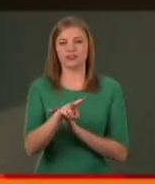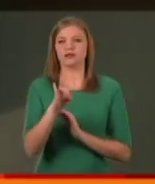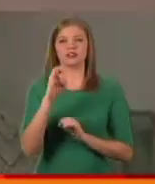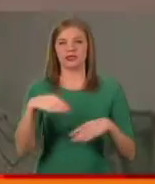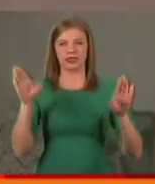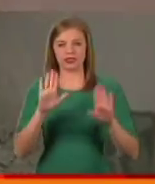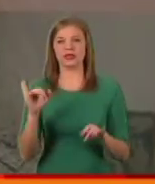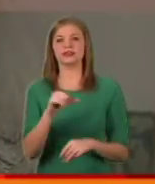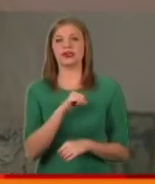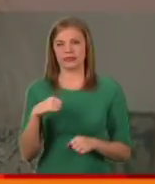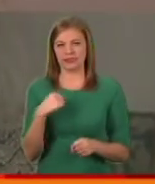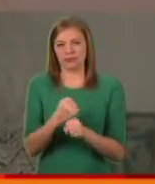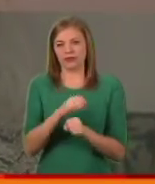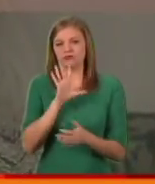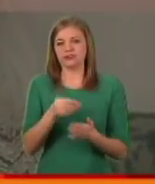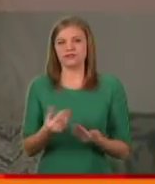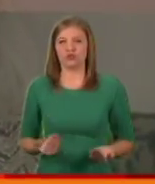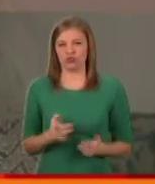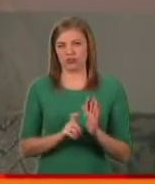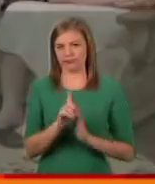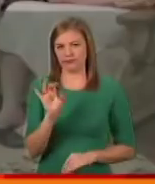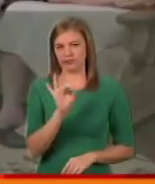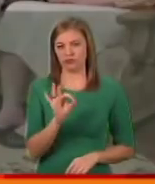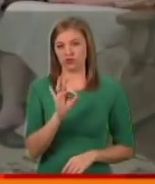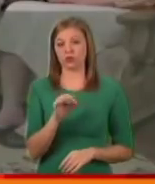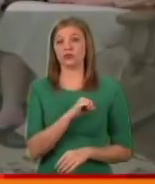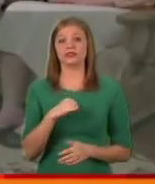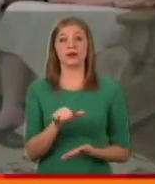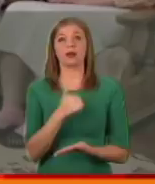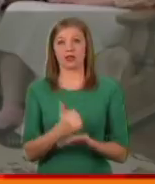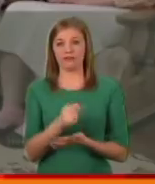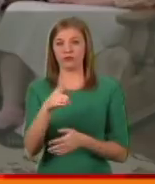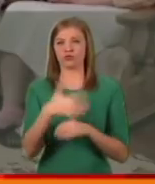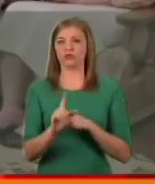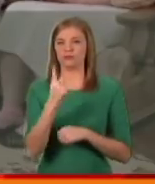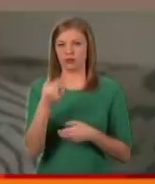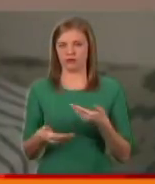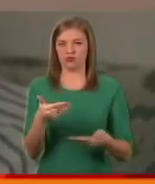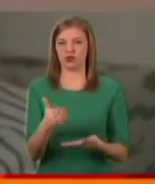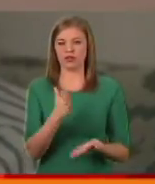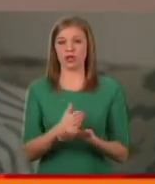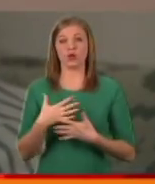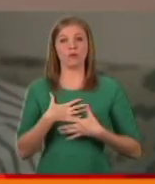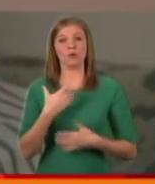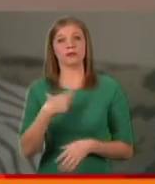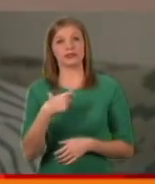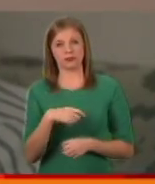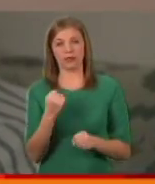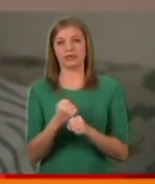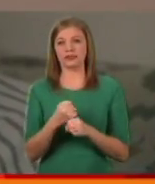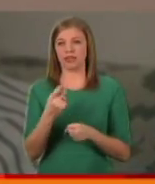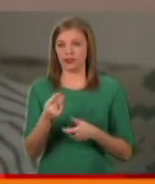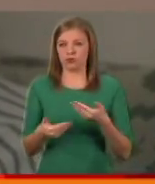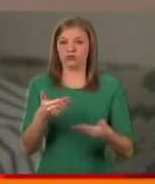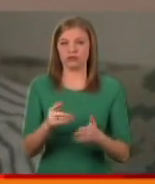здалися і самі влаштували своє життя спочатку. Саме головне, що ви вже зробили перший шаг. Полюбіть себе і зробити наступний шаг